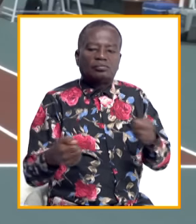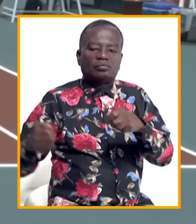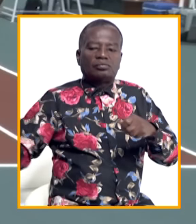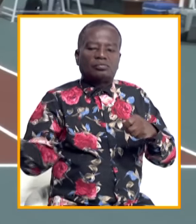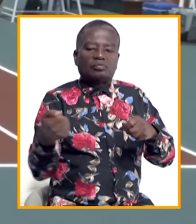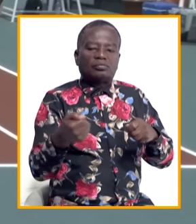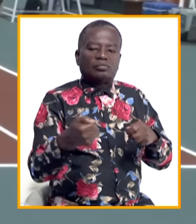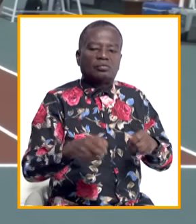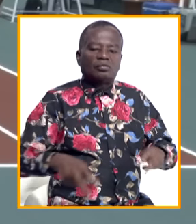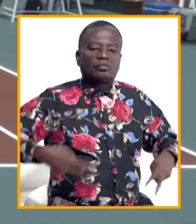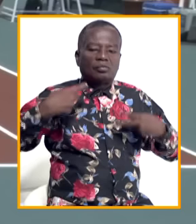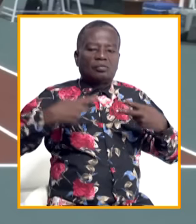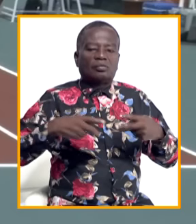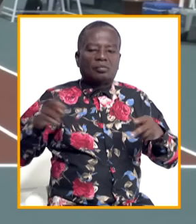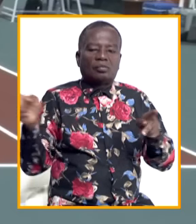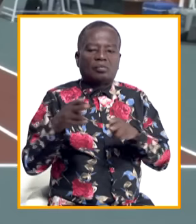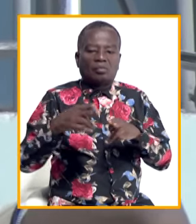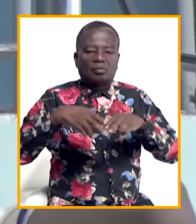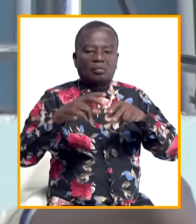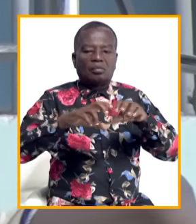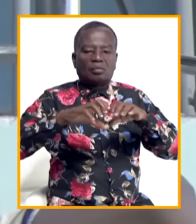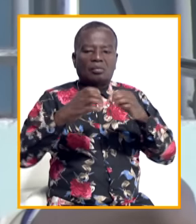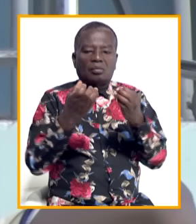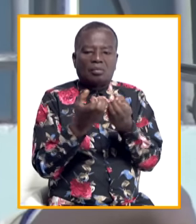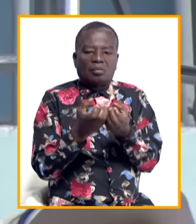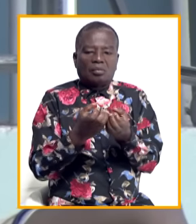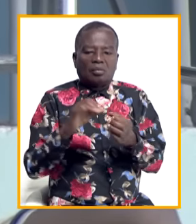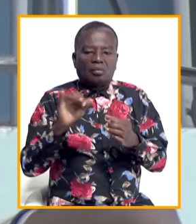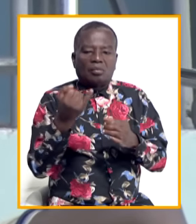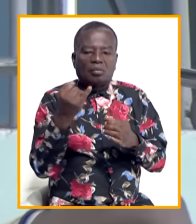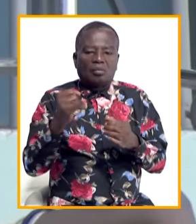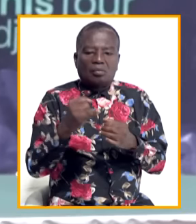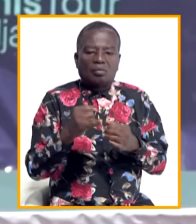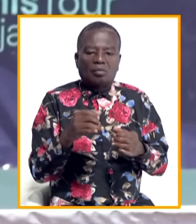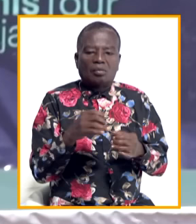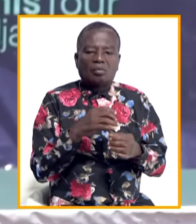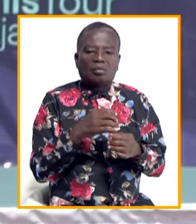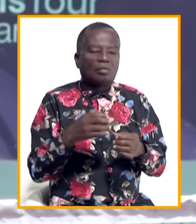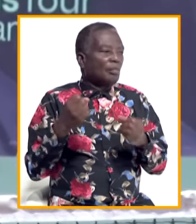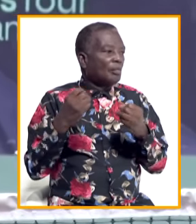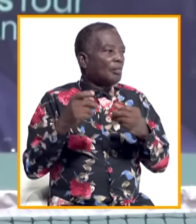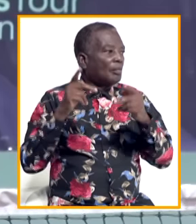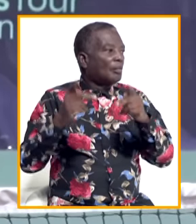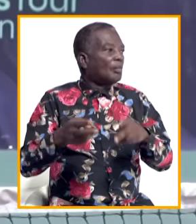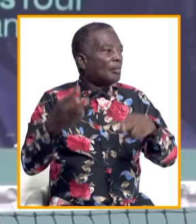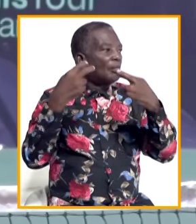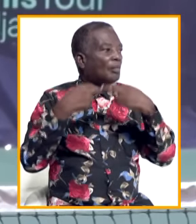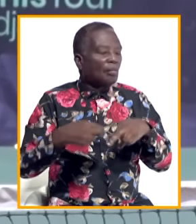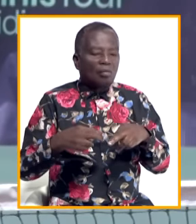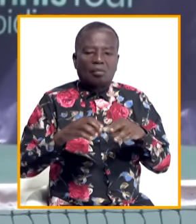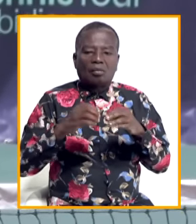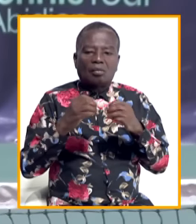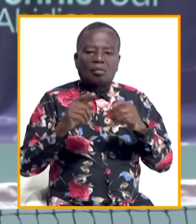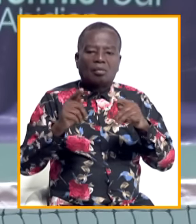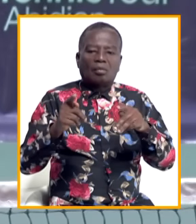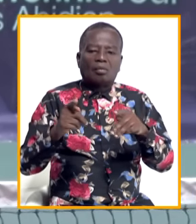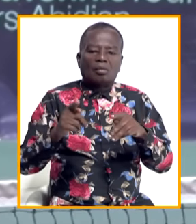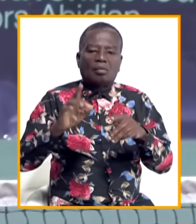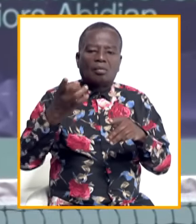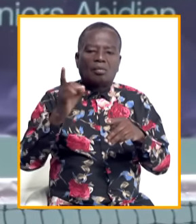de la petite balle jaune. Une soixantaine de jeunes filles et garçons venus de 15 pays du monde s'affrontent à l'occasion de la 8e